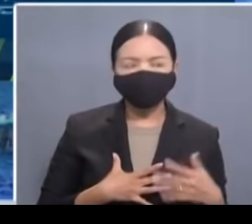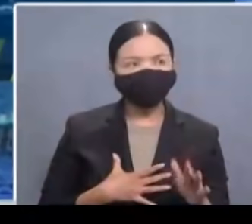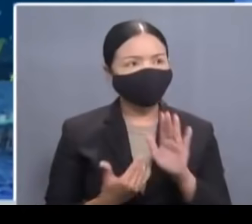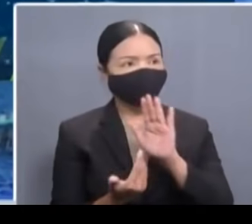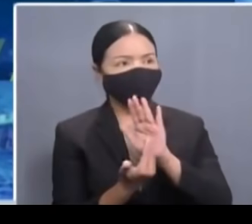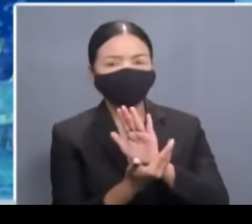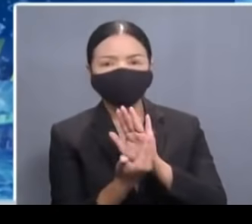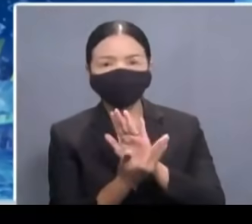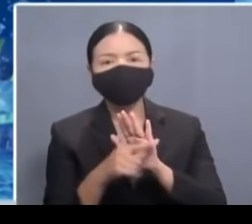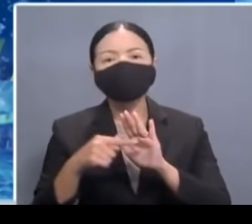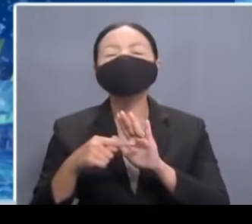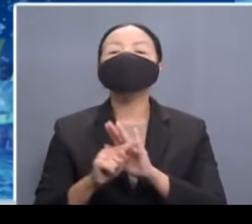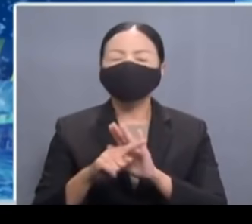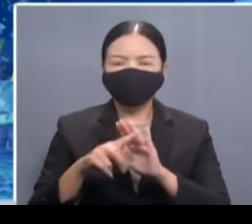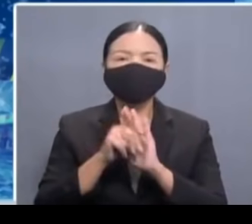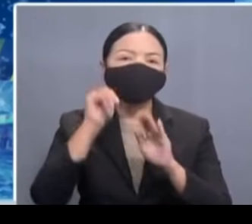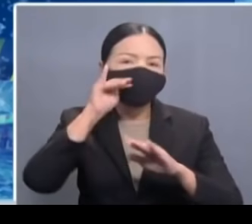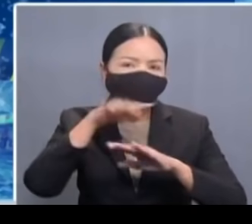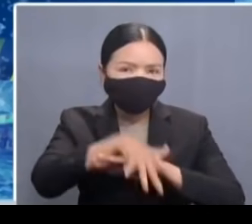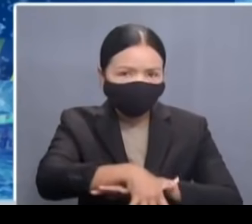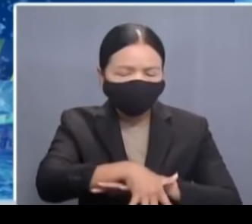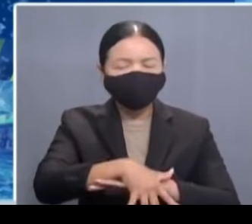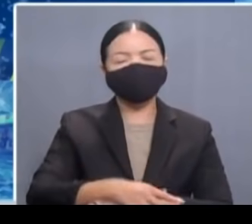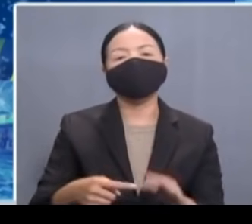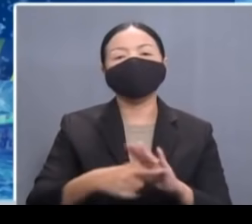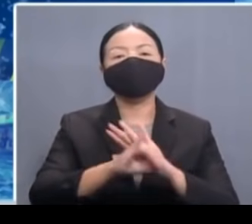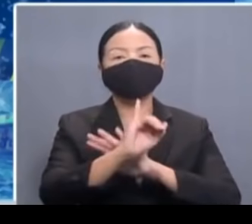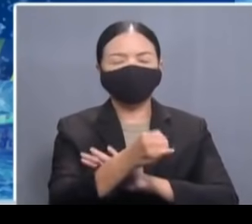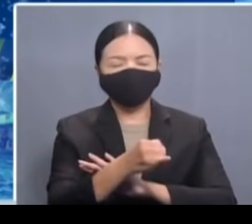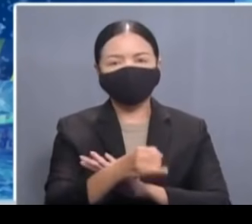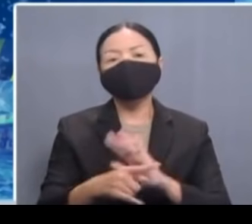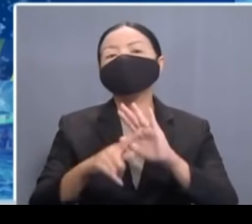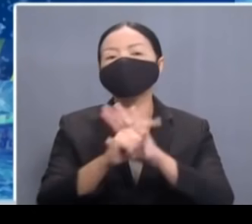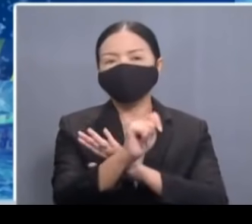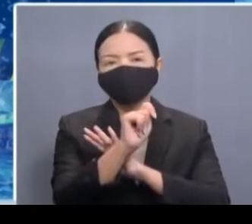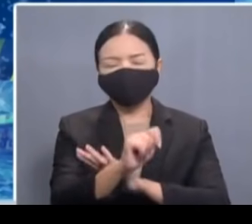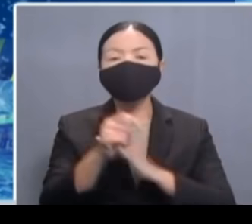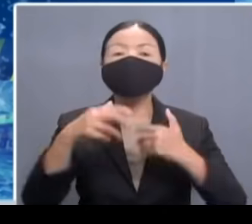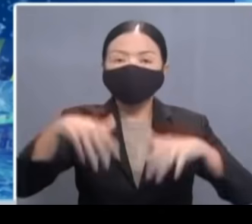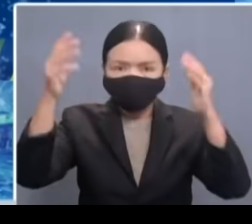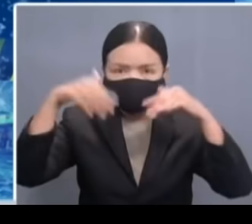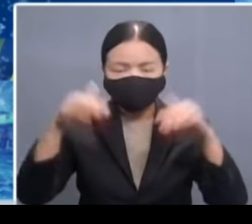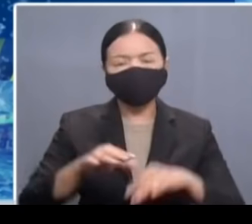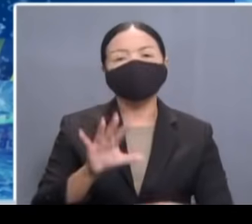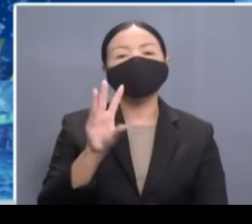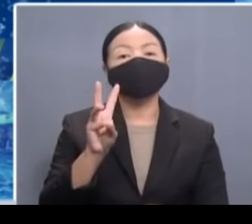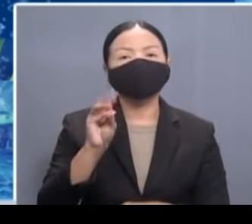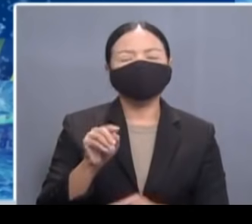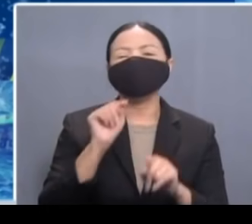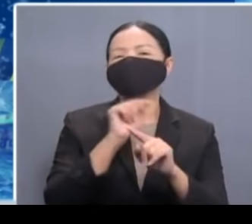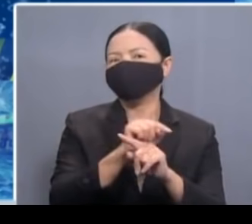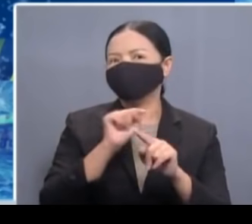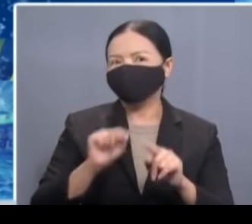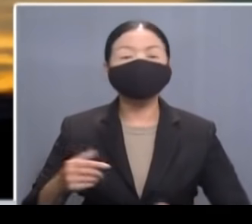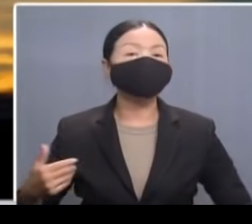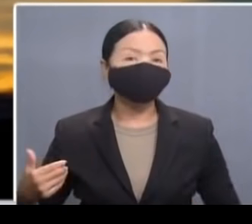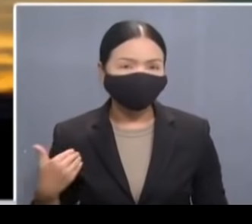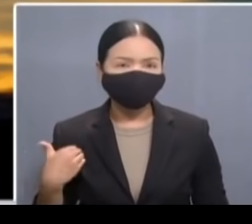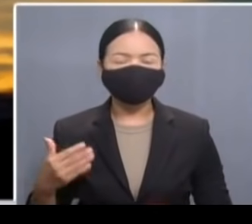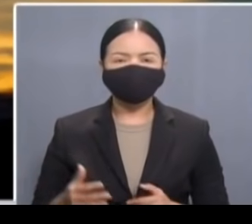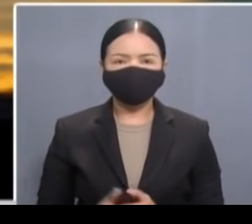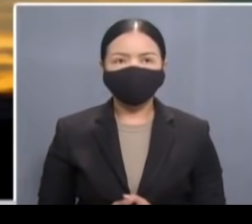ภาคตะวันออกก็นครนายกจันทบุรีตราดนะฮะสองส่วนนี้ตกร้อยละ 60ของพื้นที่ 60ถึงแม้ว่าจะ